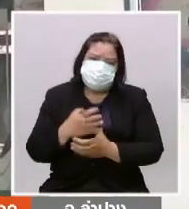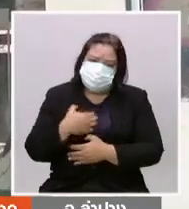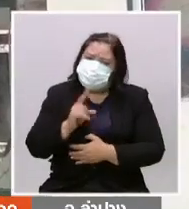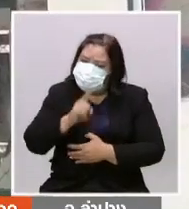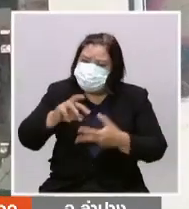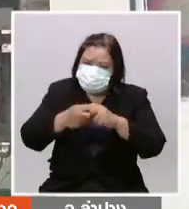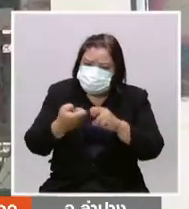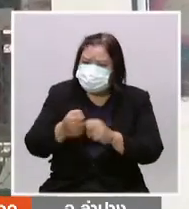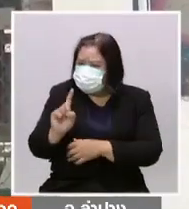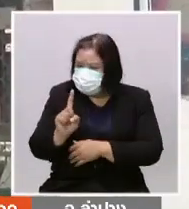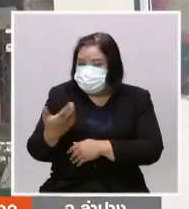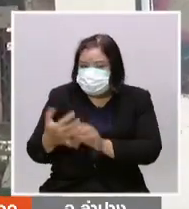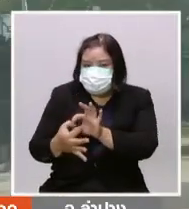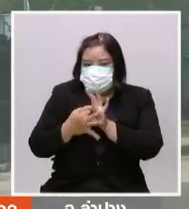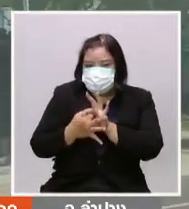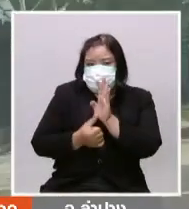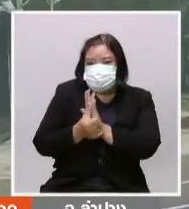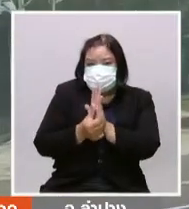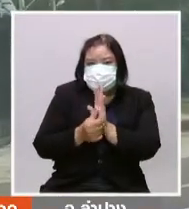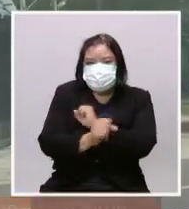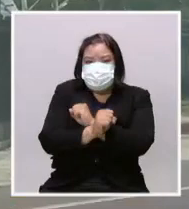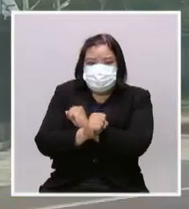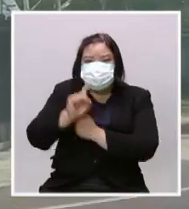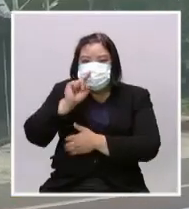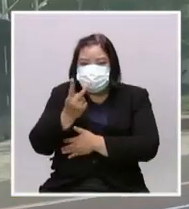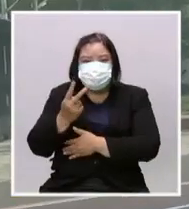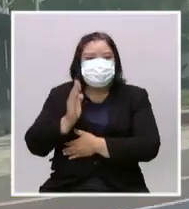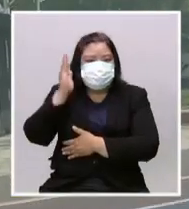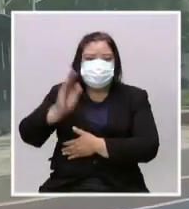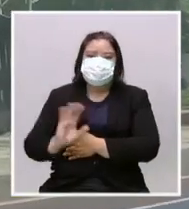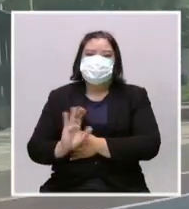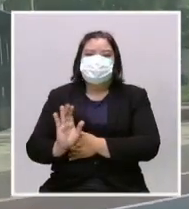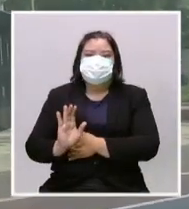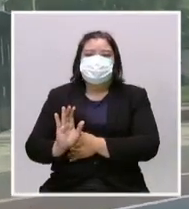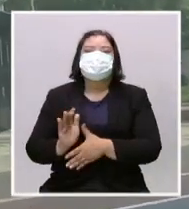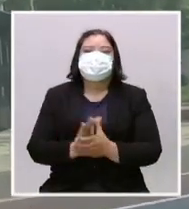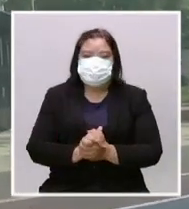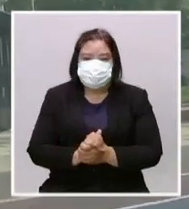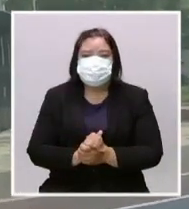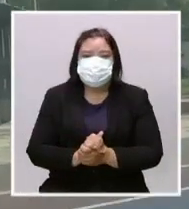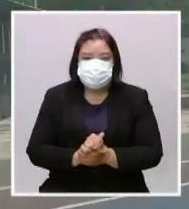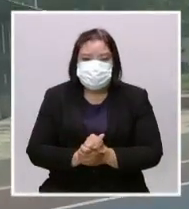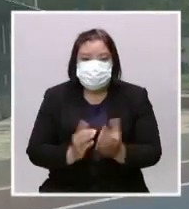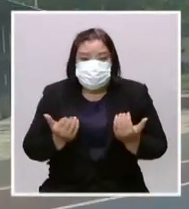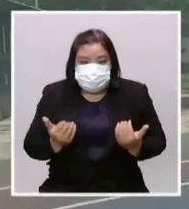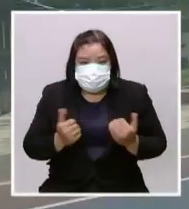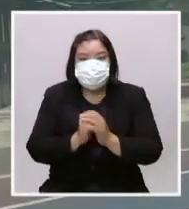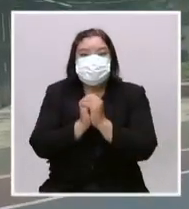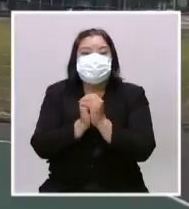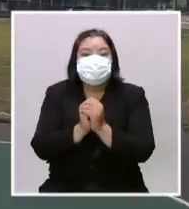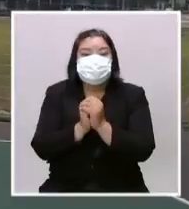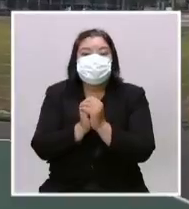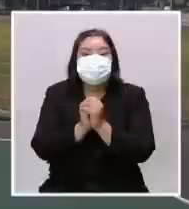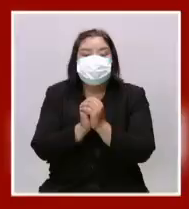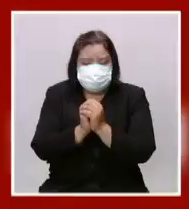พลาดนี้นำมาควบคุมสถานการณ์ไม่ให้เกิดขึ้นอีกในอนาคตนะคะขณะที่จังหวัดปราจีนบุรีรายงานล่